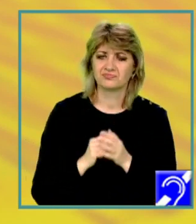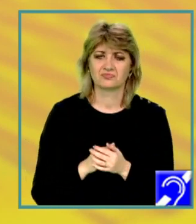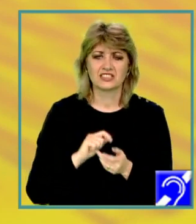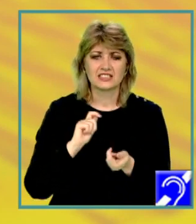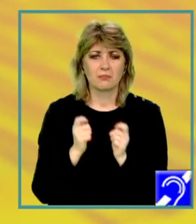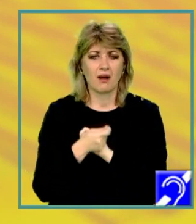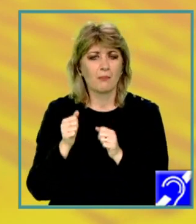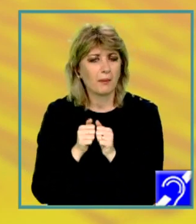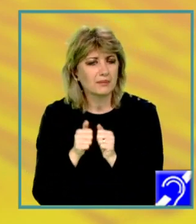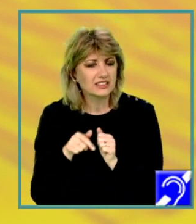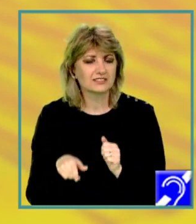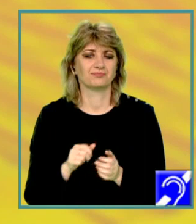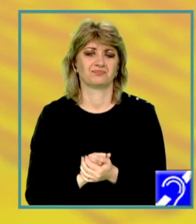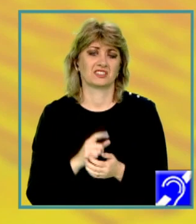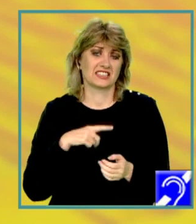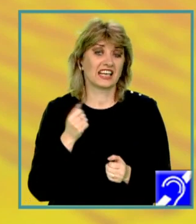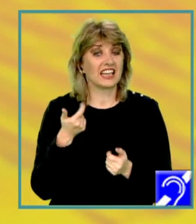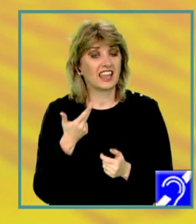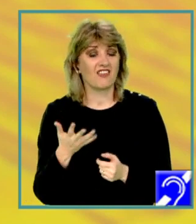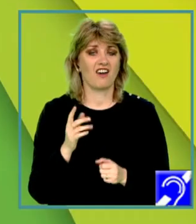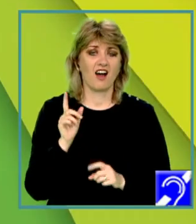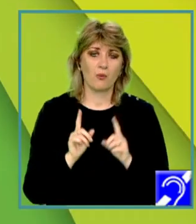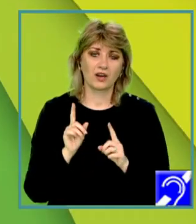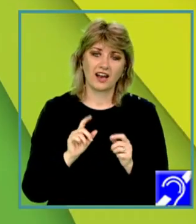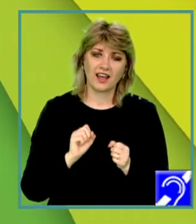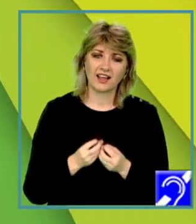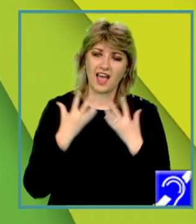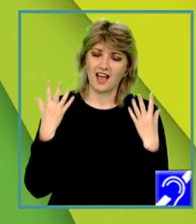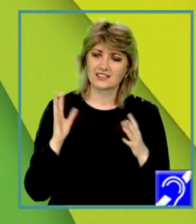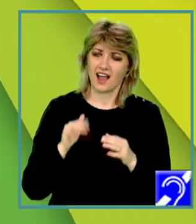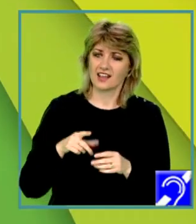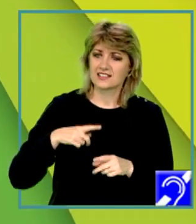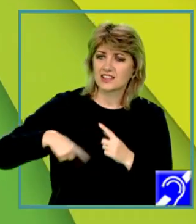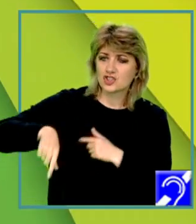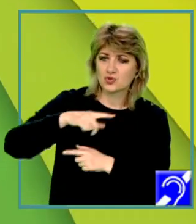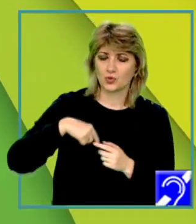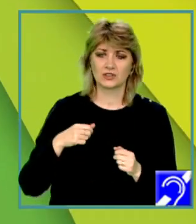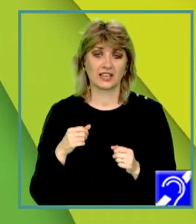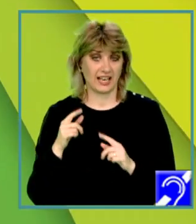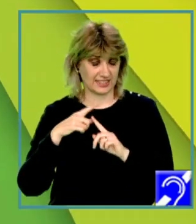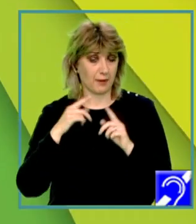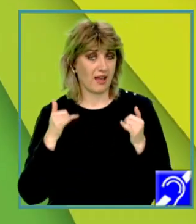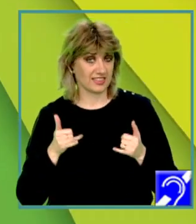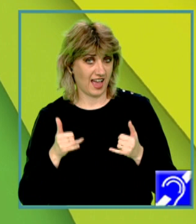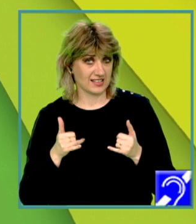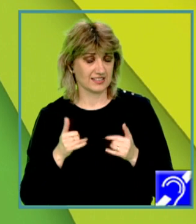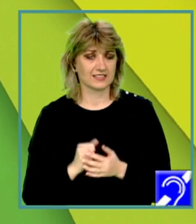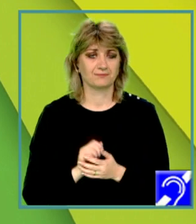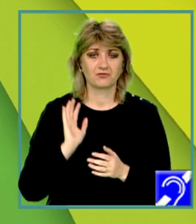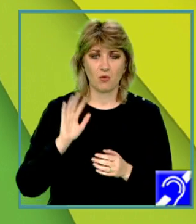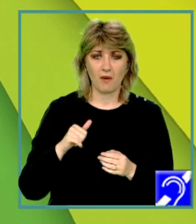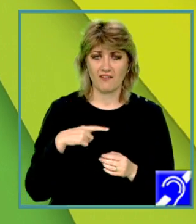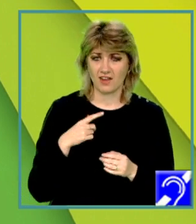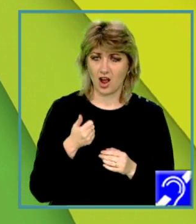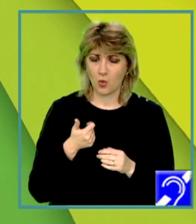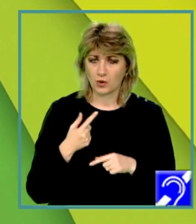câteva din nenumăratele reacții care au loc în permanență în jurul nostru în cadrul temei de astăzi vom aborda următoarele